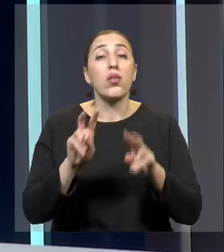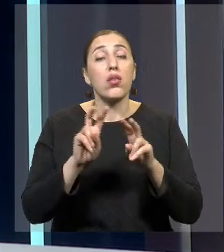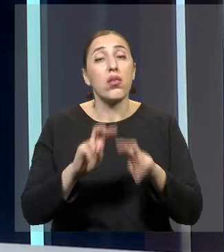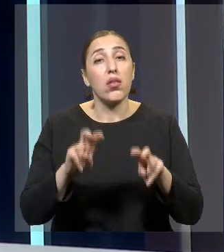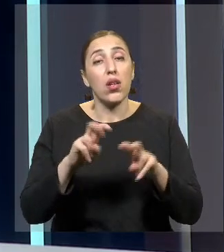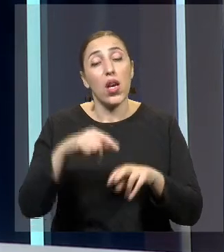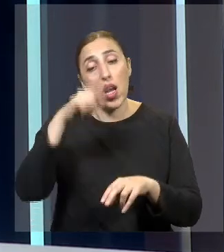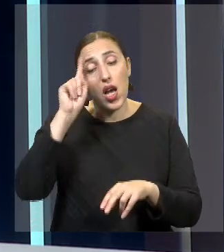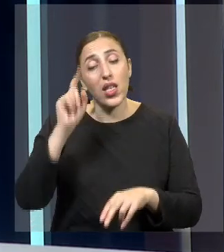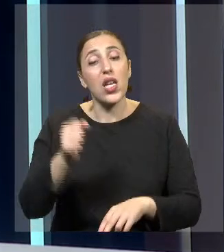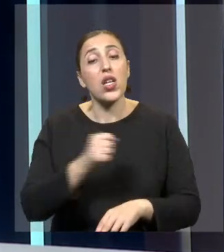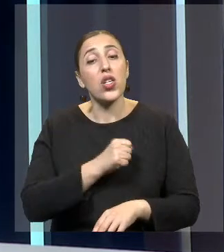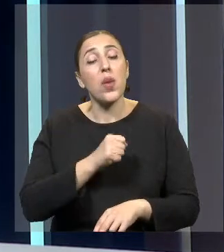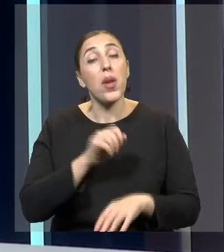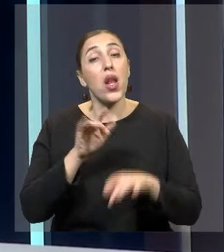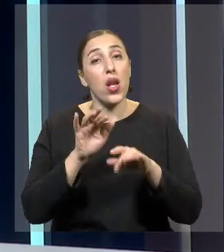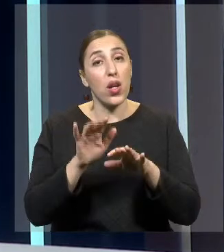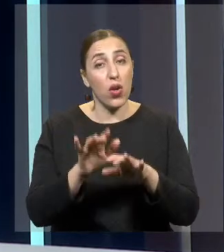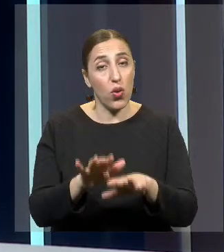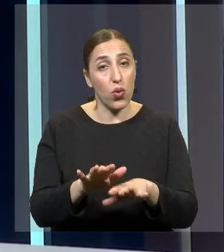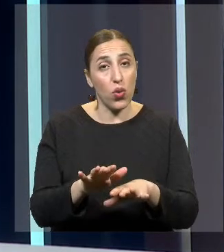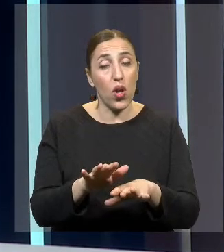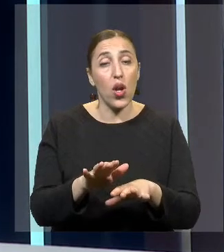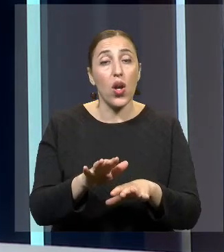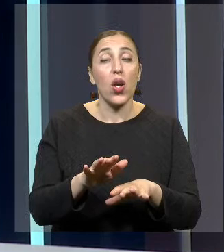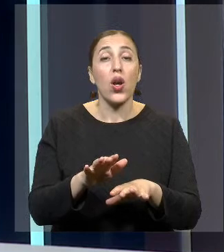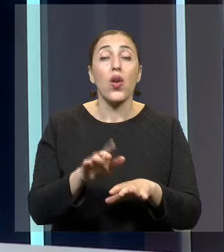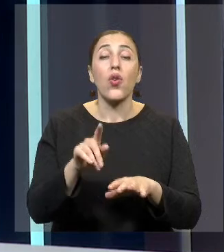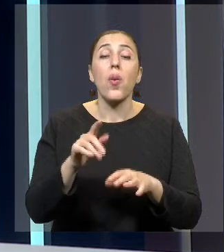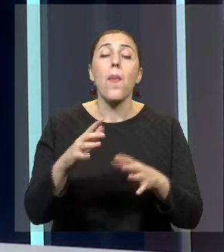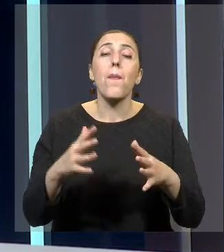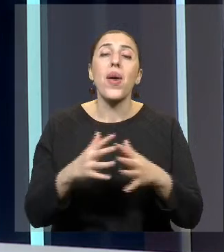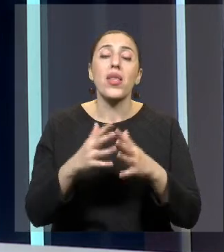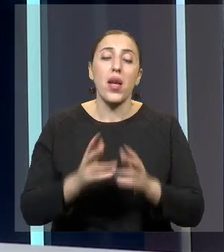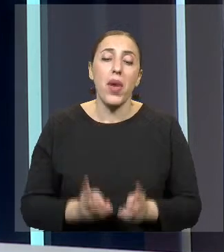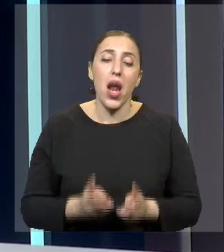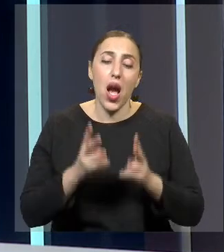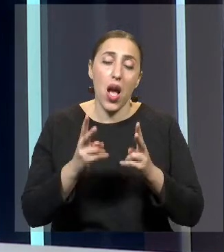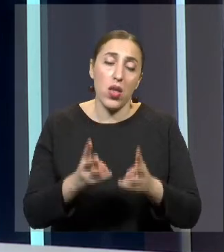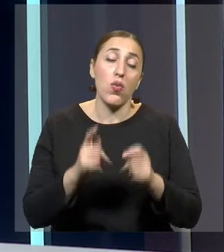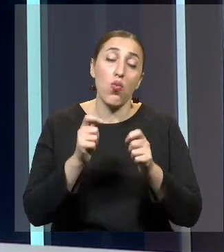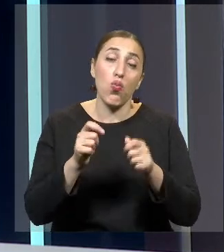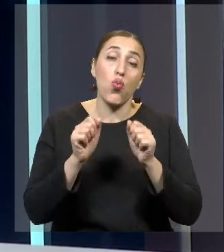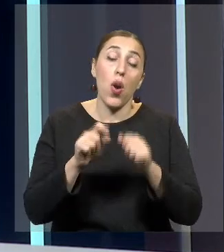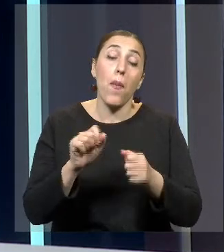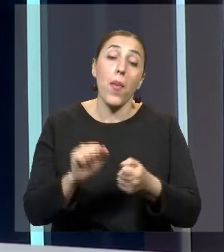զինված ուժերի գործողությունները, որոմ կարող են պատերազմական հանցագործություն դի տարգվել